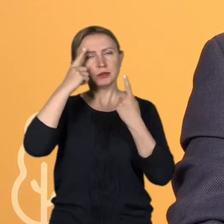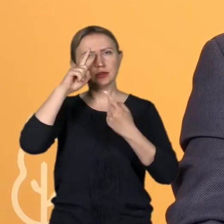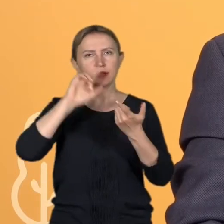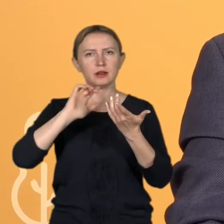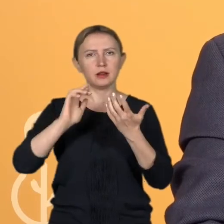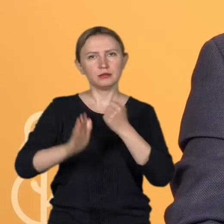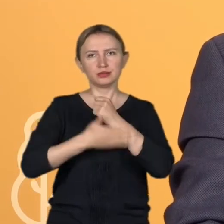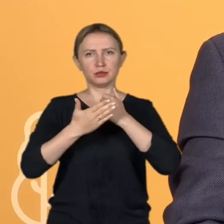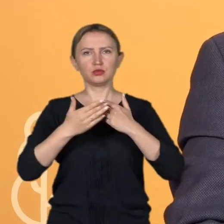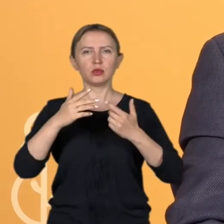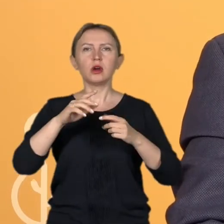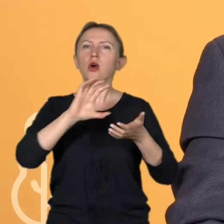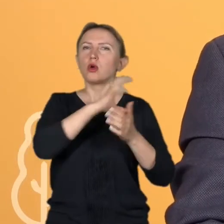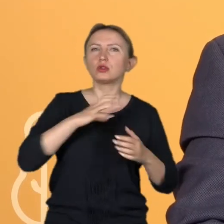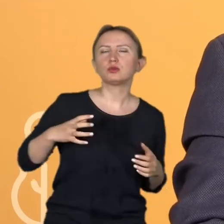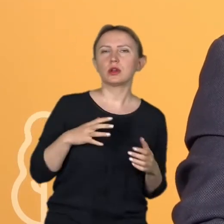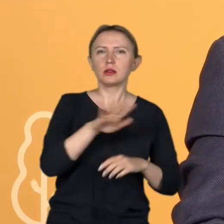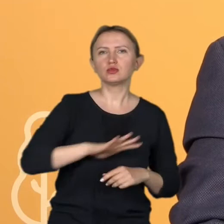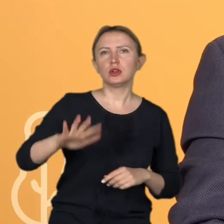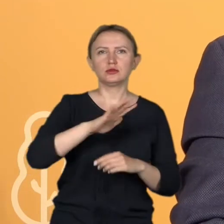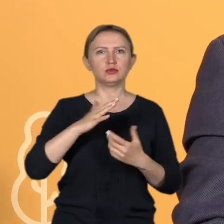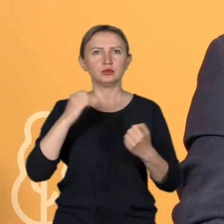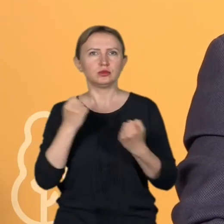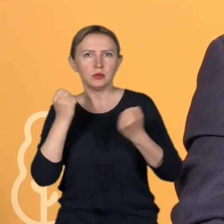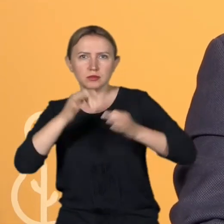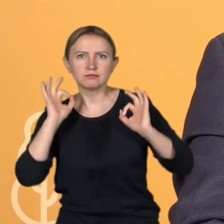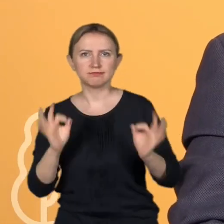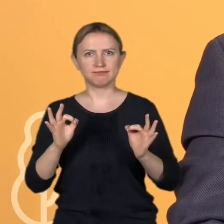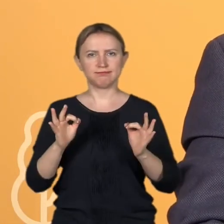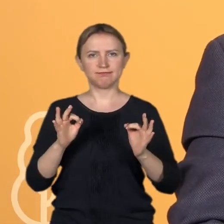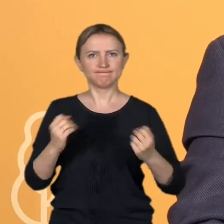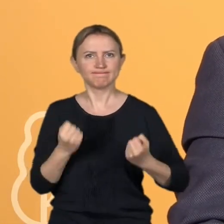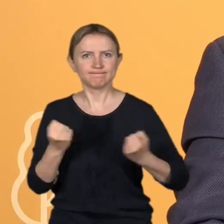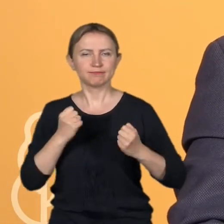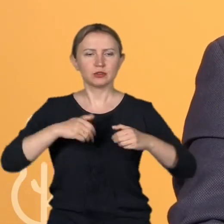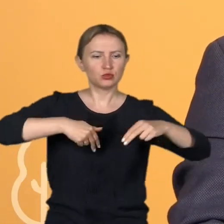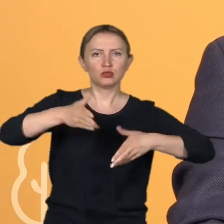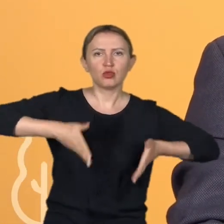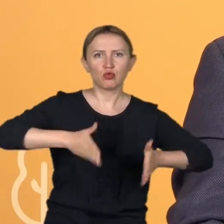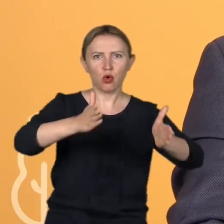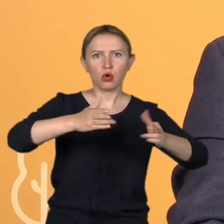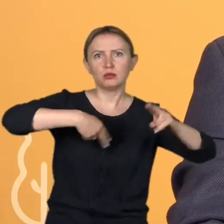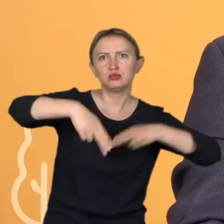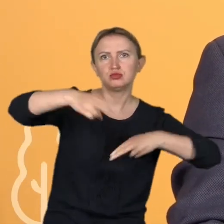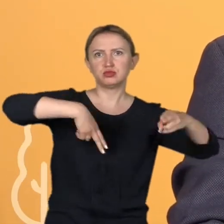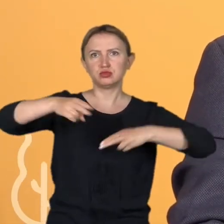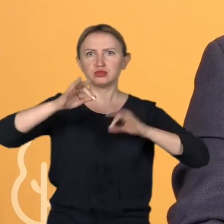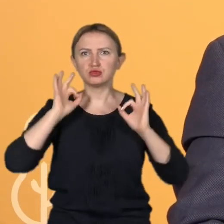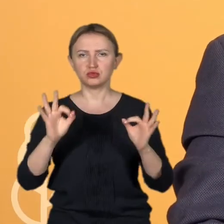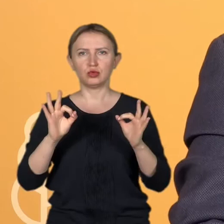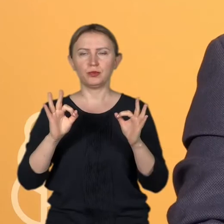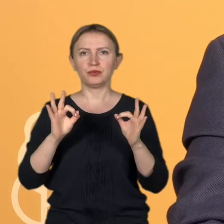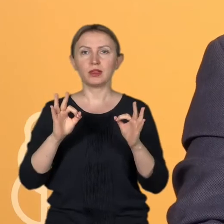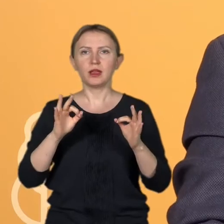jak podstawą gospodarowania przestrzeni były kwestie ekonomiczne, żeby działać sprawnie, żeby się te drogi transportowe, więzy kooperacyjne, żeby były